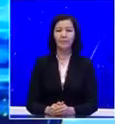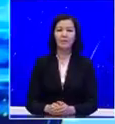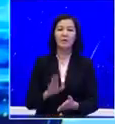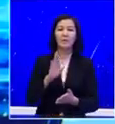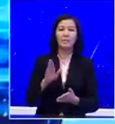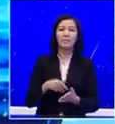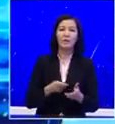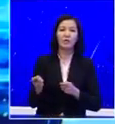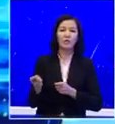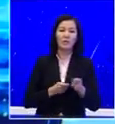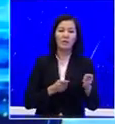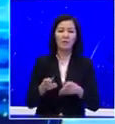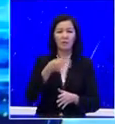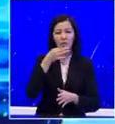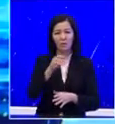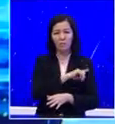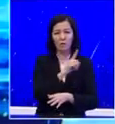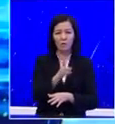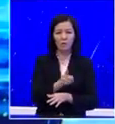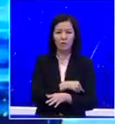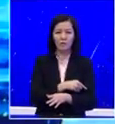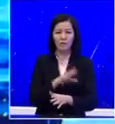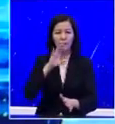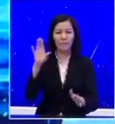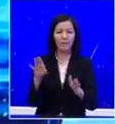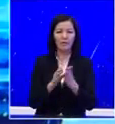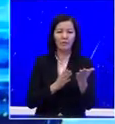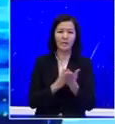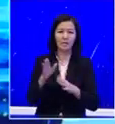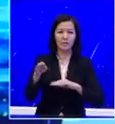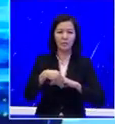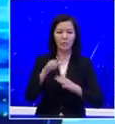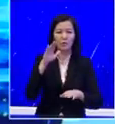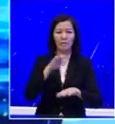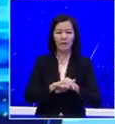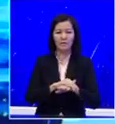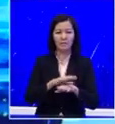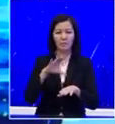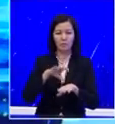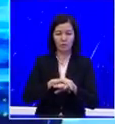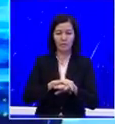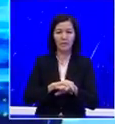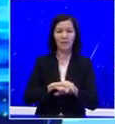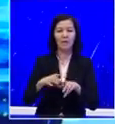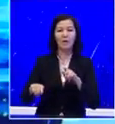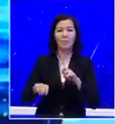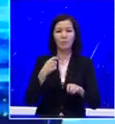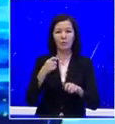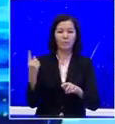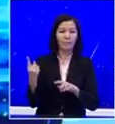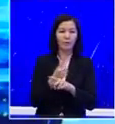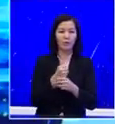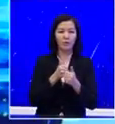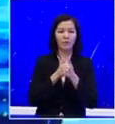Башылардың жауапкершілігі күшейтілді. Бұдан бұлай бағынышты қызметкері жемқорлық фактісімен ұсталса, оның заң бұзушылығы үшін бірінші